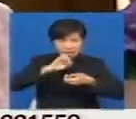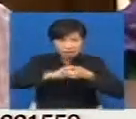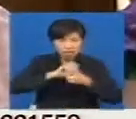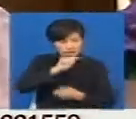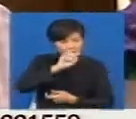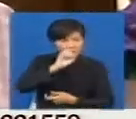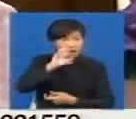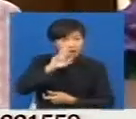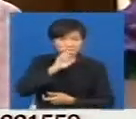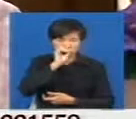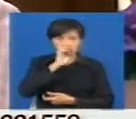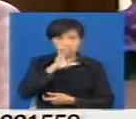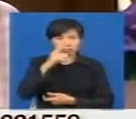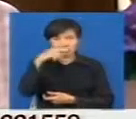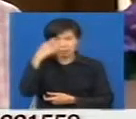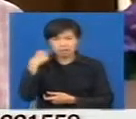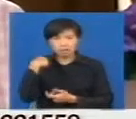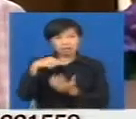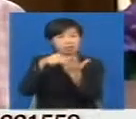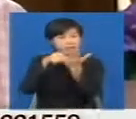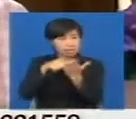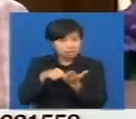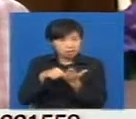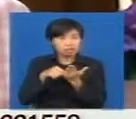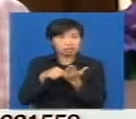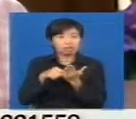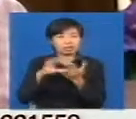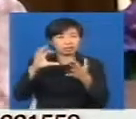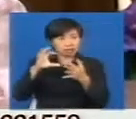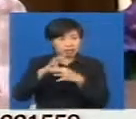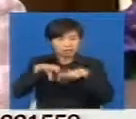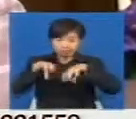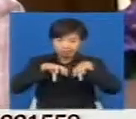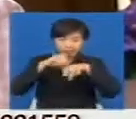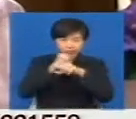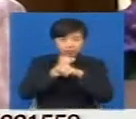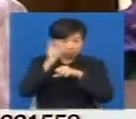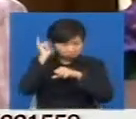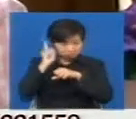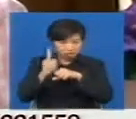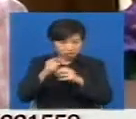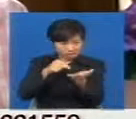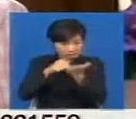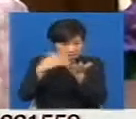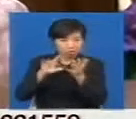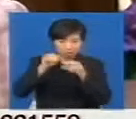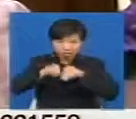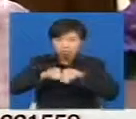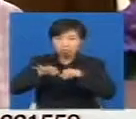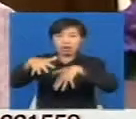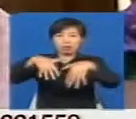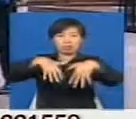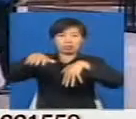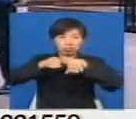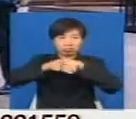หนบอกว่าไม่รู้ว่าคนที่มาเสนอเนี่ยนะครับจะต้องนำเรื่องนี้ไปสู่พับลิกนะฮะเขาก็เลยถือโอกาสนะฮ